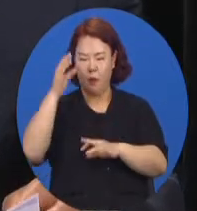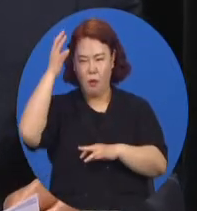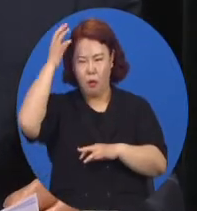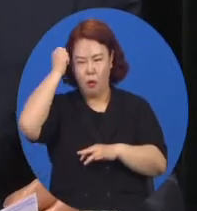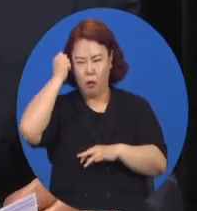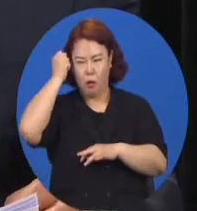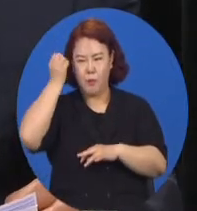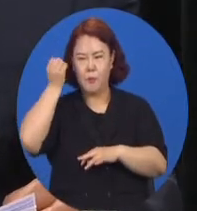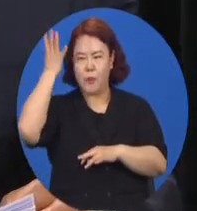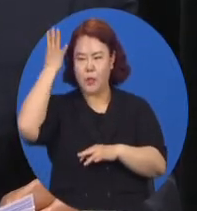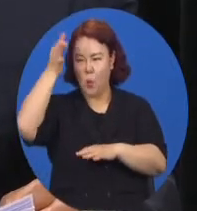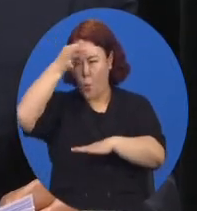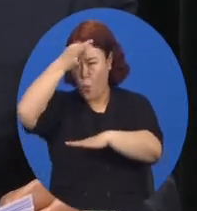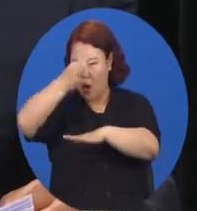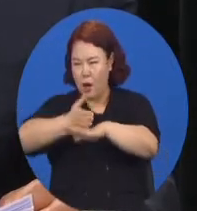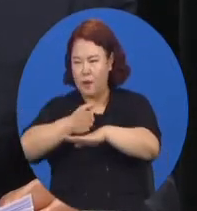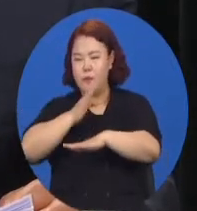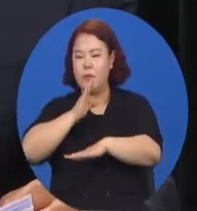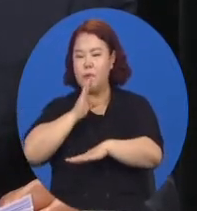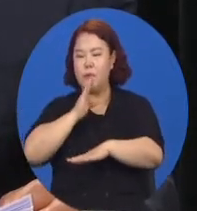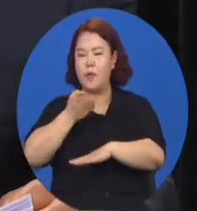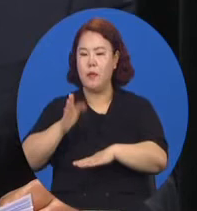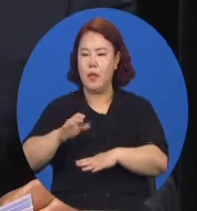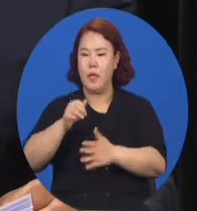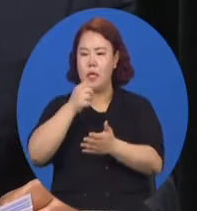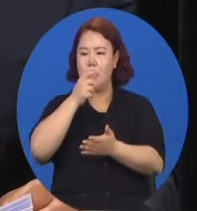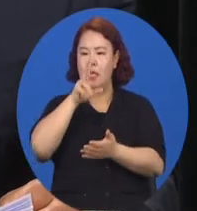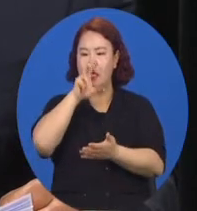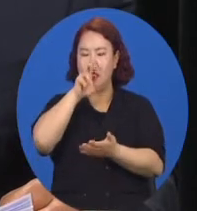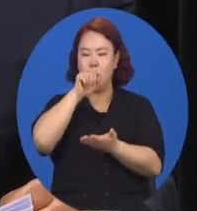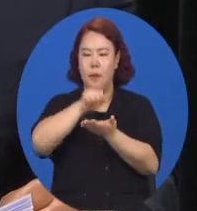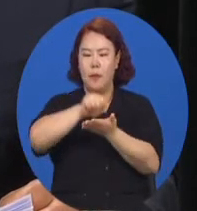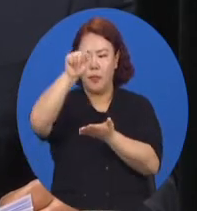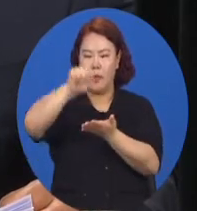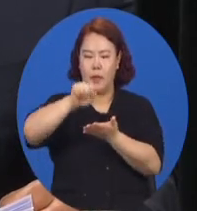못해서 죄송하긴 한데 시멘트 본사 유치와 관련하면